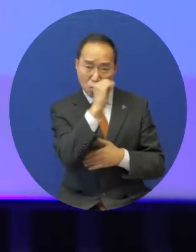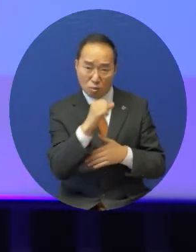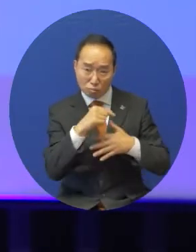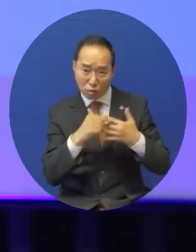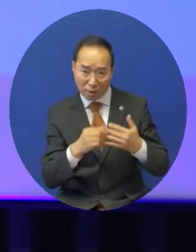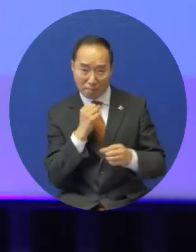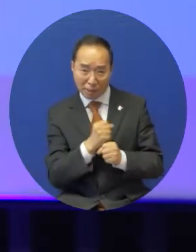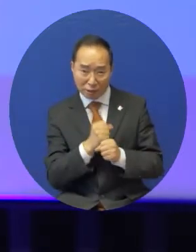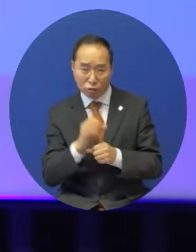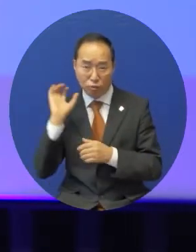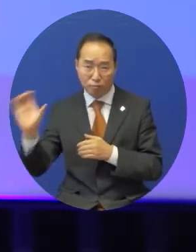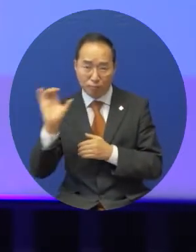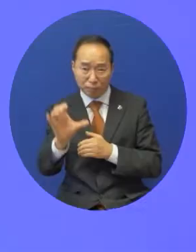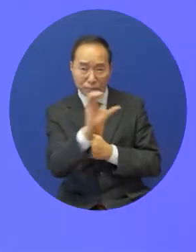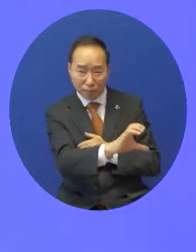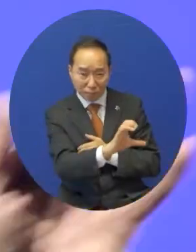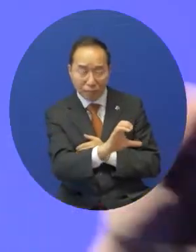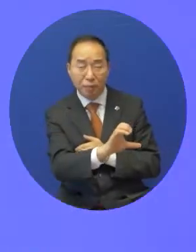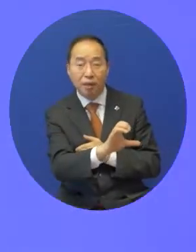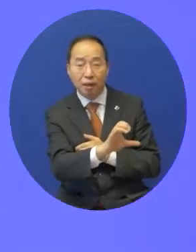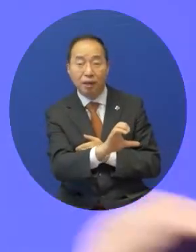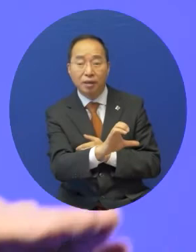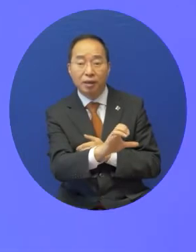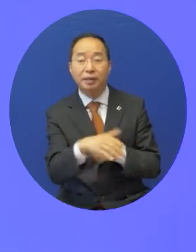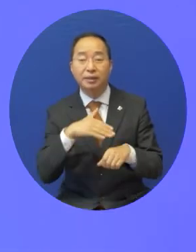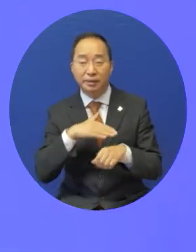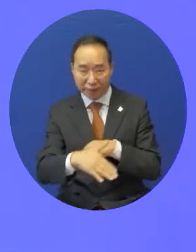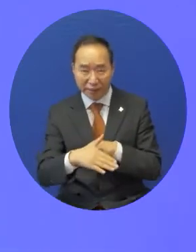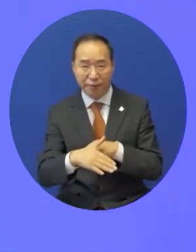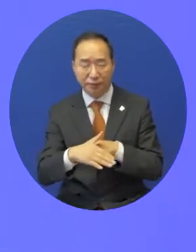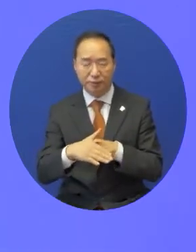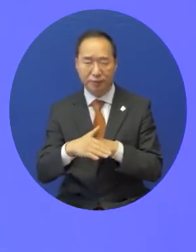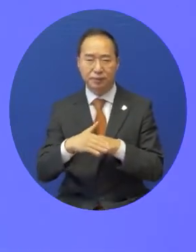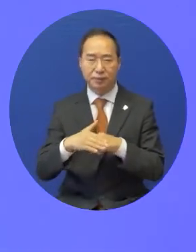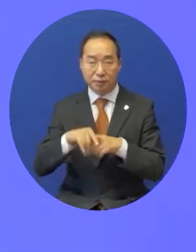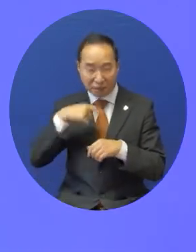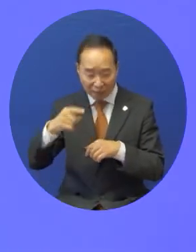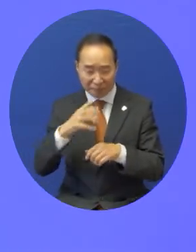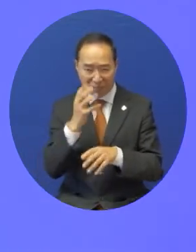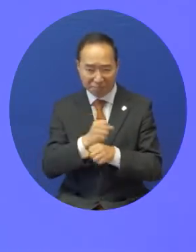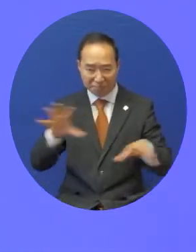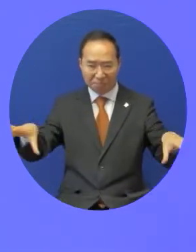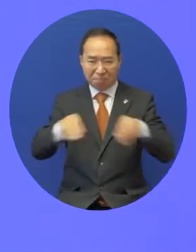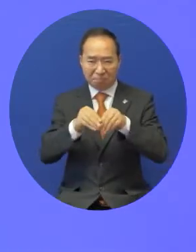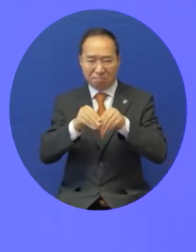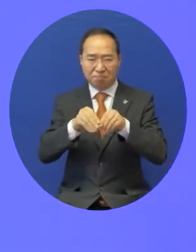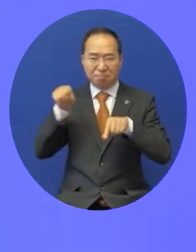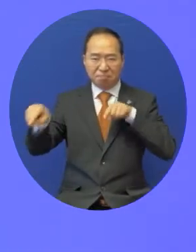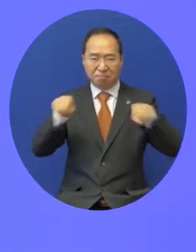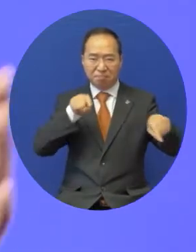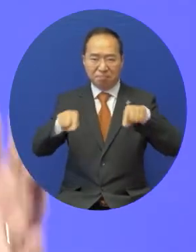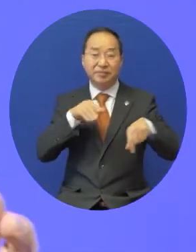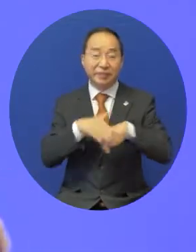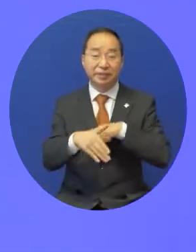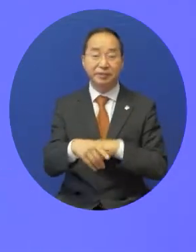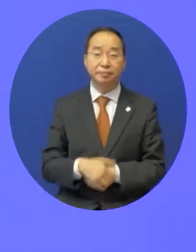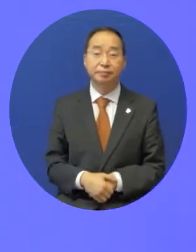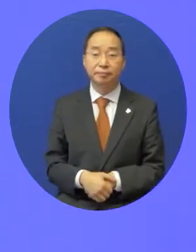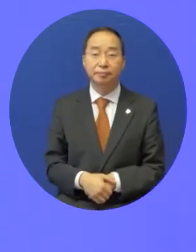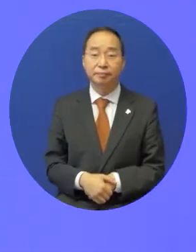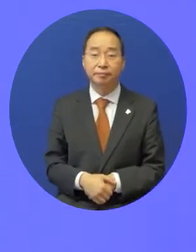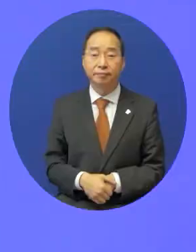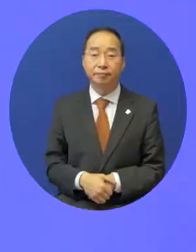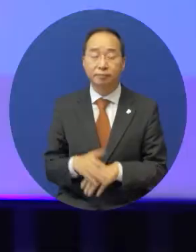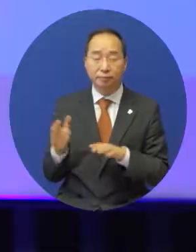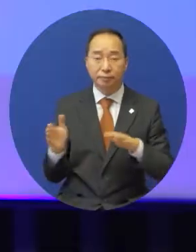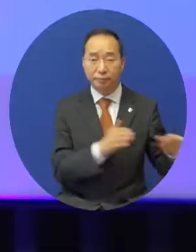C라는 사람한테 소프트웨어를 만들고 이렇게 수직적으로 우리가 통제를 해왔어요. 그러니까 중앙통제